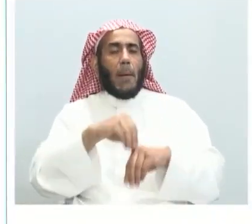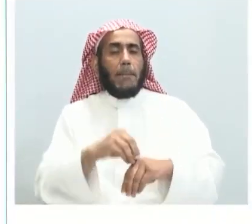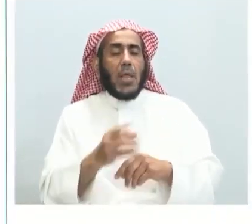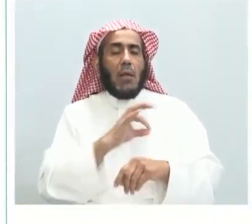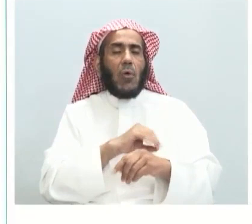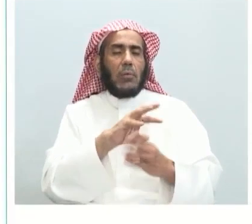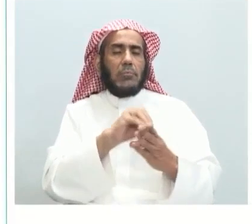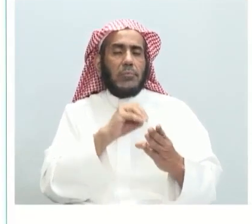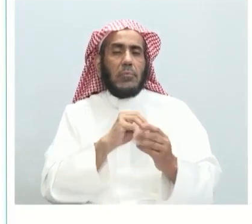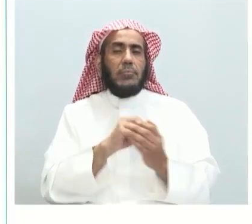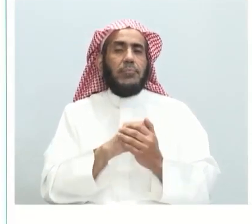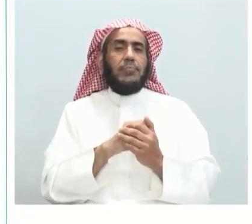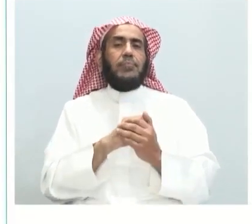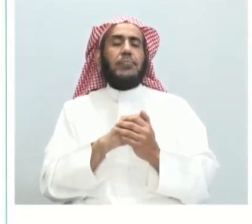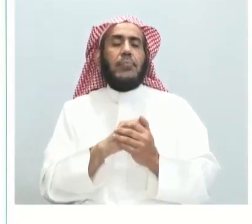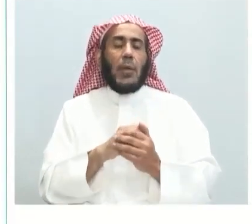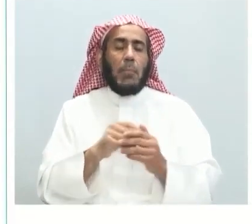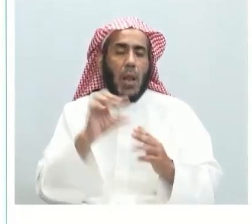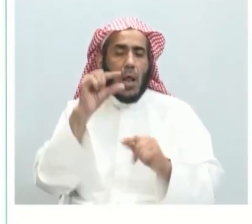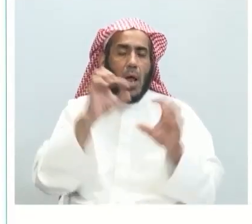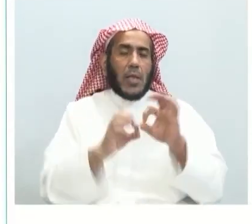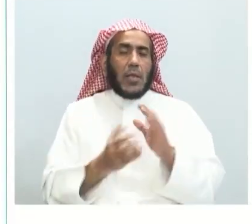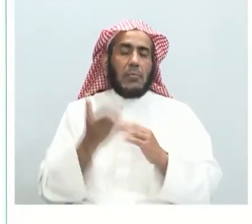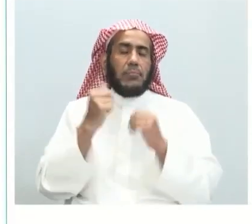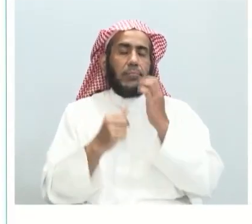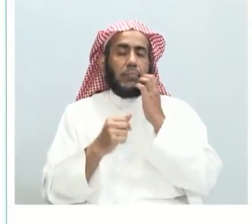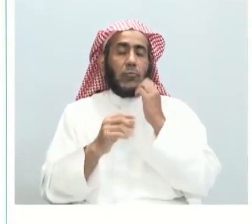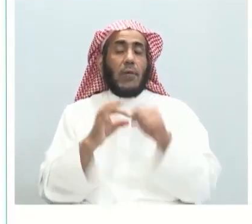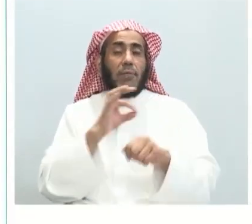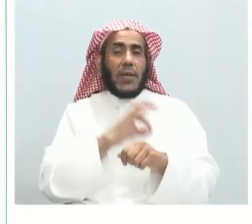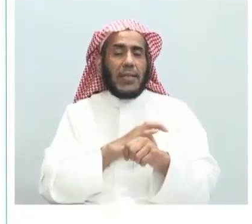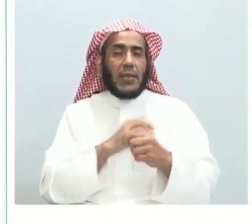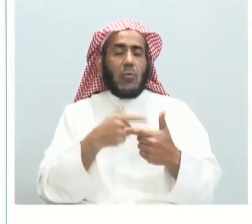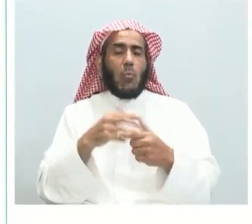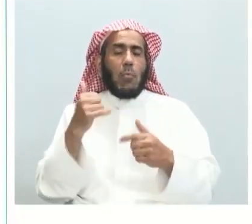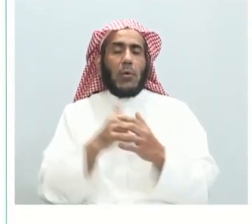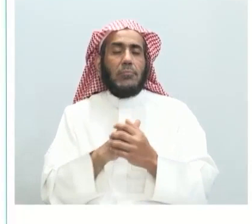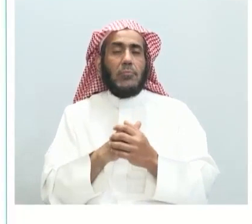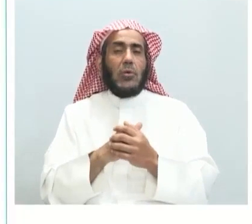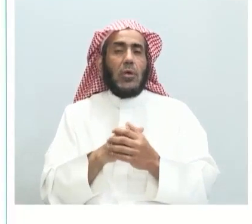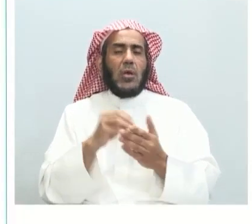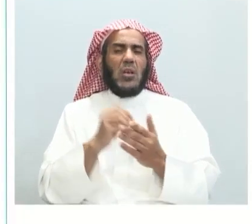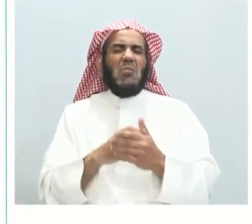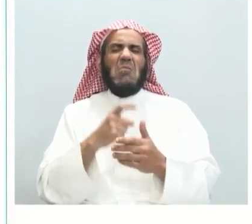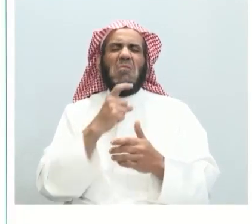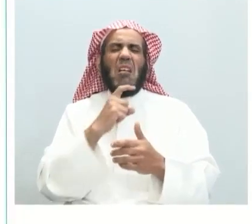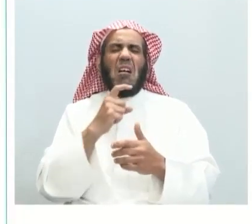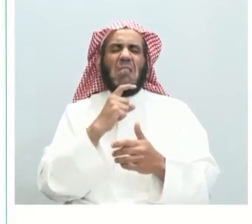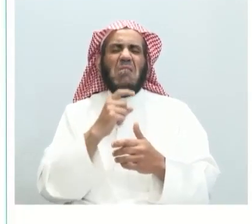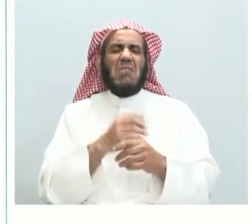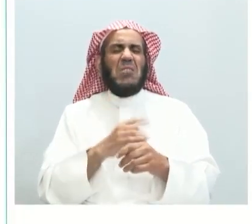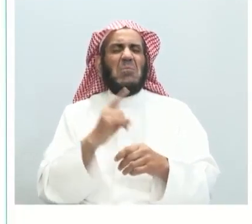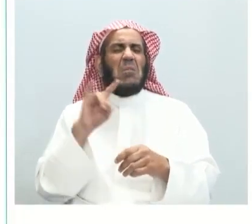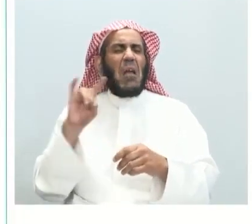المستنبطه المستخرجه من الايات الكريمات هنا فائده ايضا مهمه ضعف الشياطين